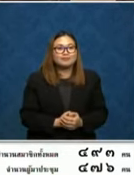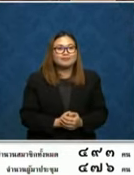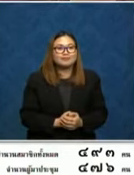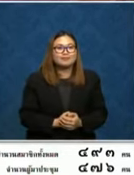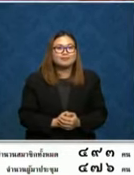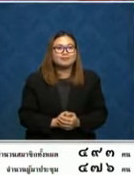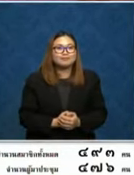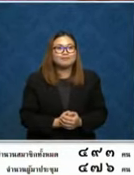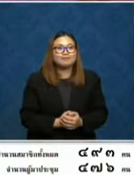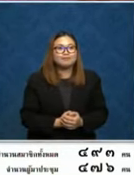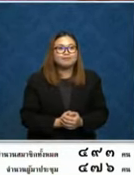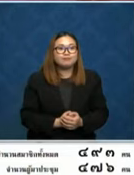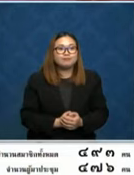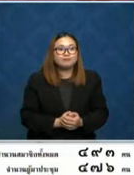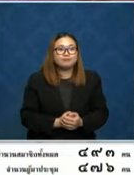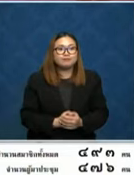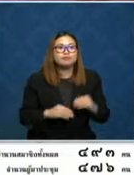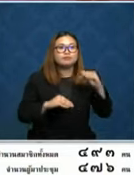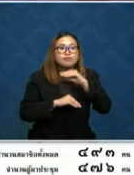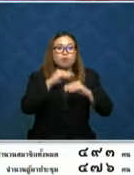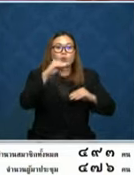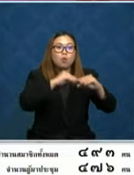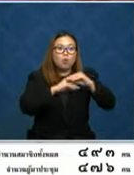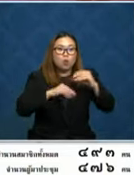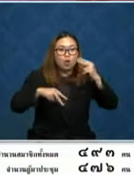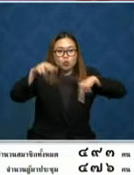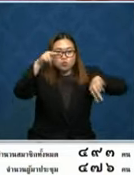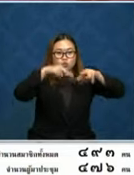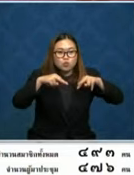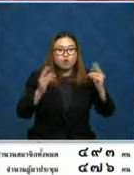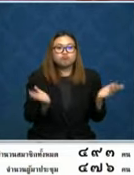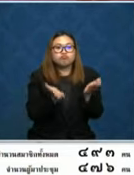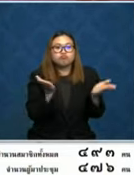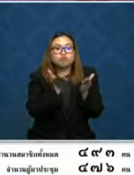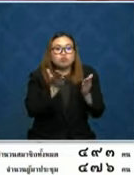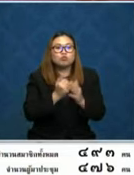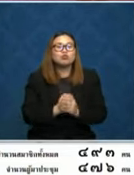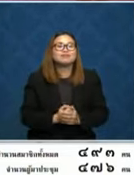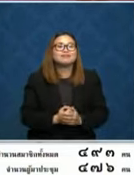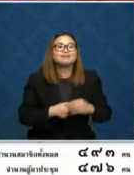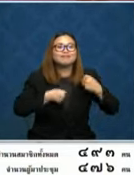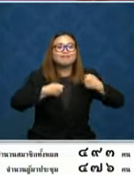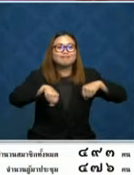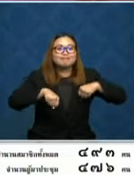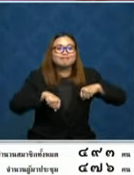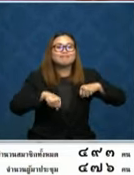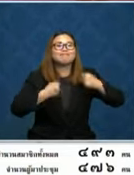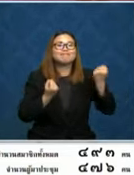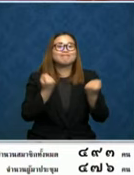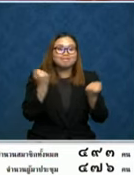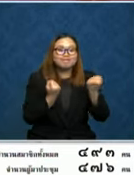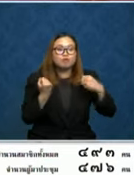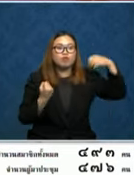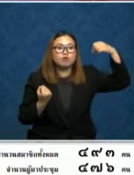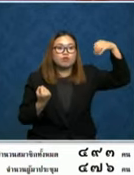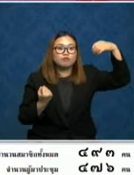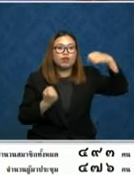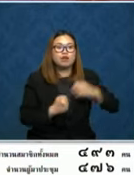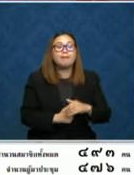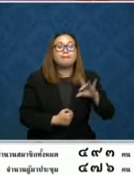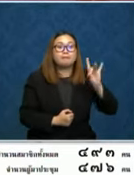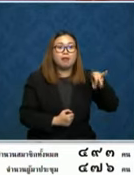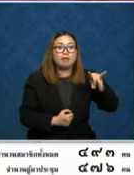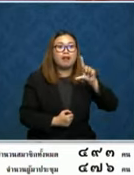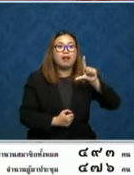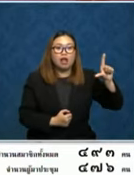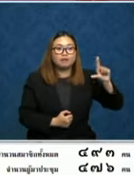ก็คือว่าโครงการสนับสนุนการใช้ยานยนต์ไฟฟ้านะครับประเภทรถยนต์นะครับรถจักรยานยนต์นะครับรวมกว่า 8,000 ล้านบาทซึ่